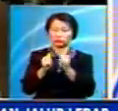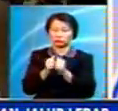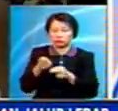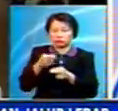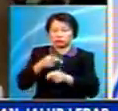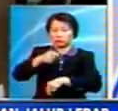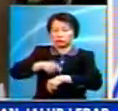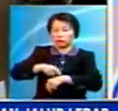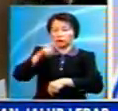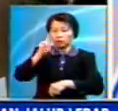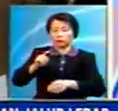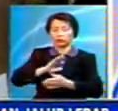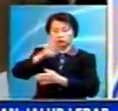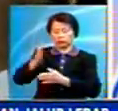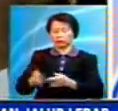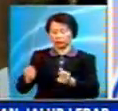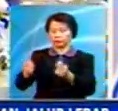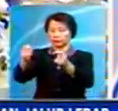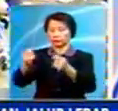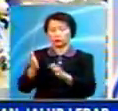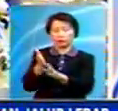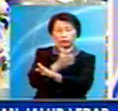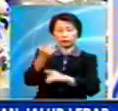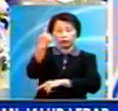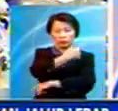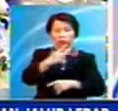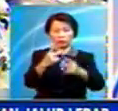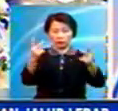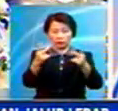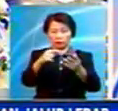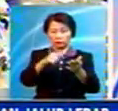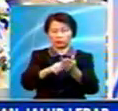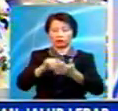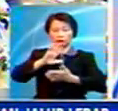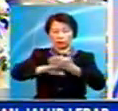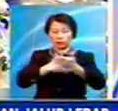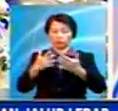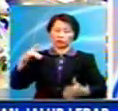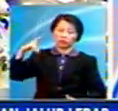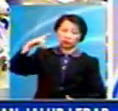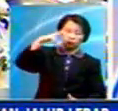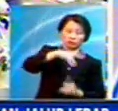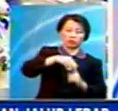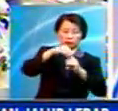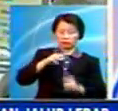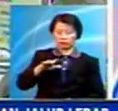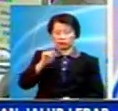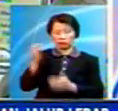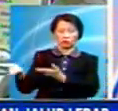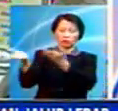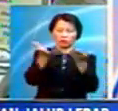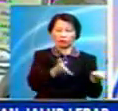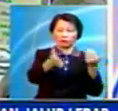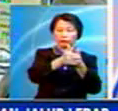singkat masanya, perlu disempurnakan segera sebelum hari Khamis ini, iaitu jadual penerbangan khas oleh MAS untuk membawa